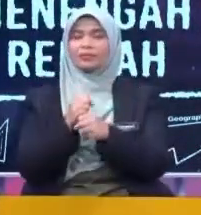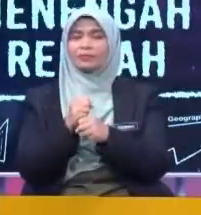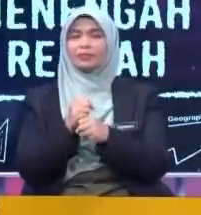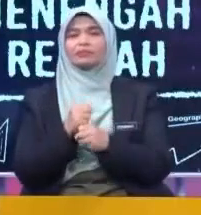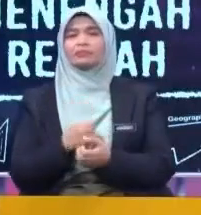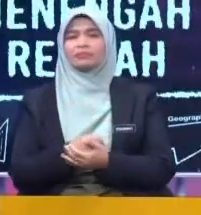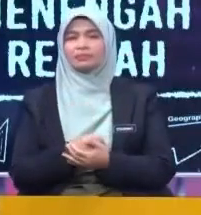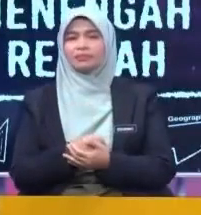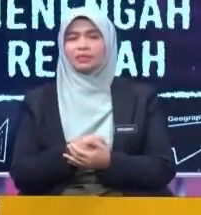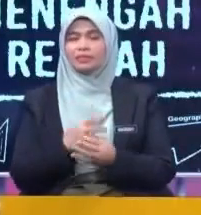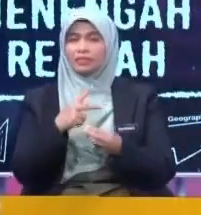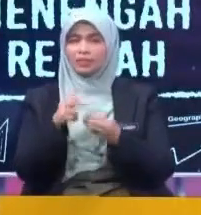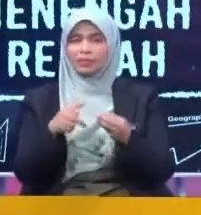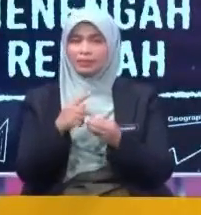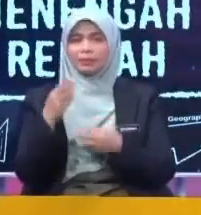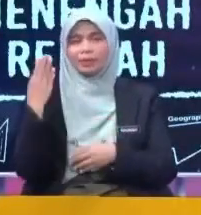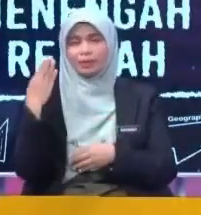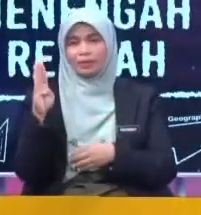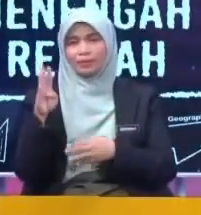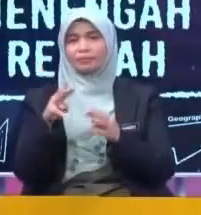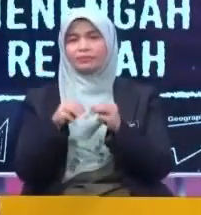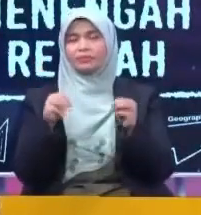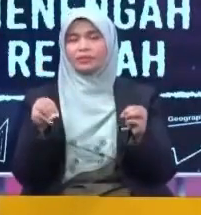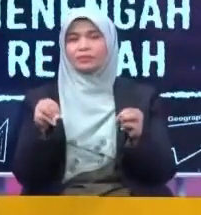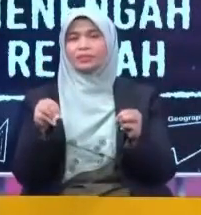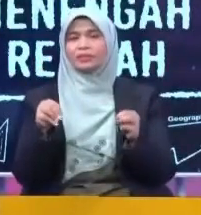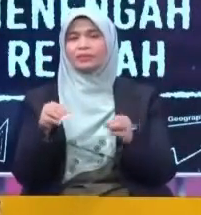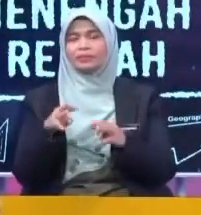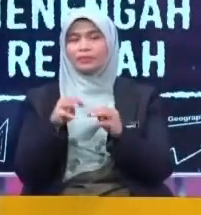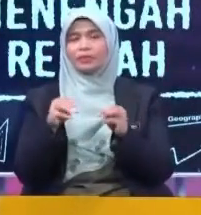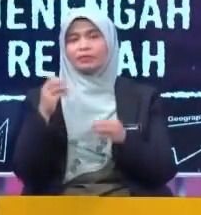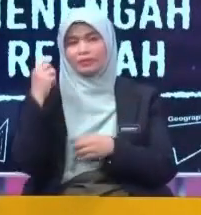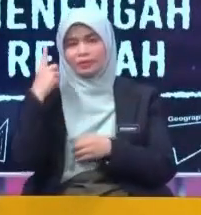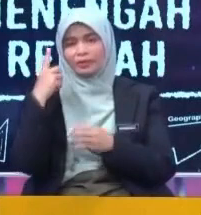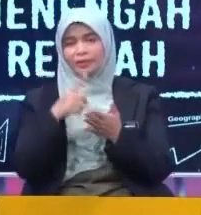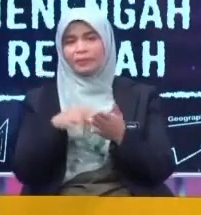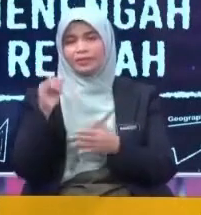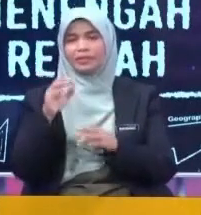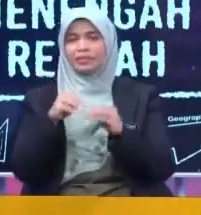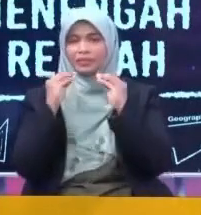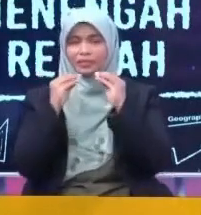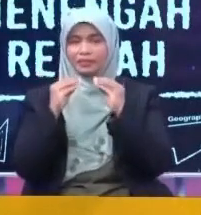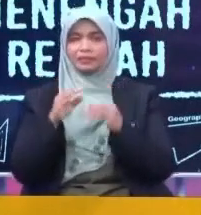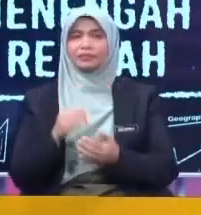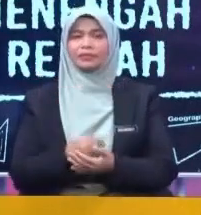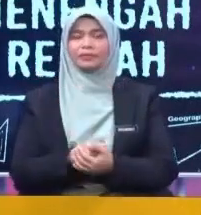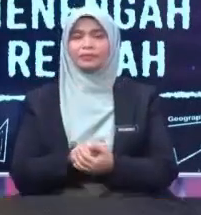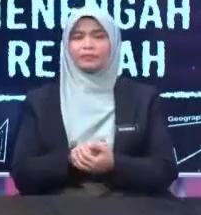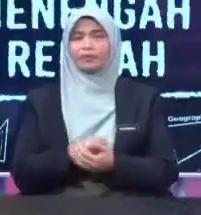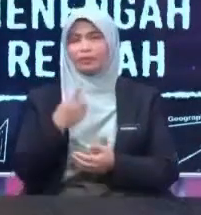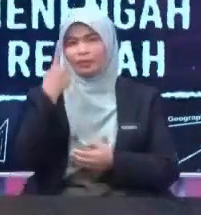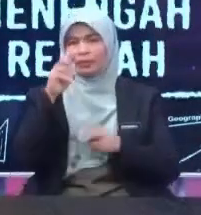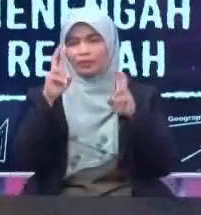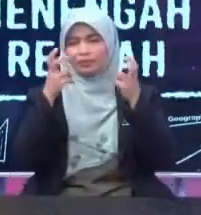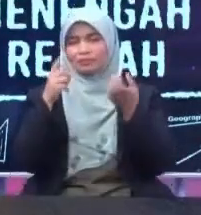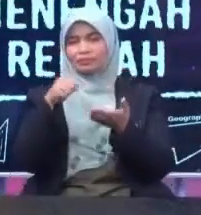Ustazah dapat kesimpulanlah bahawa pelajar murid-murid Ustazah dan talian ni memang faham apa yang Ustazah ajar. Dan untuk topik kita pada hari